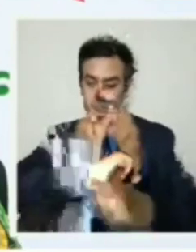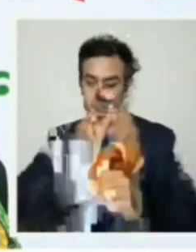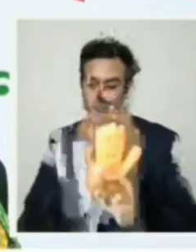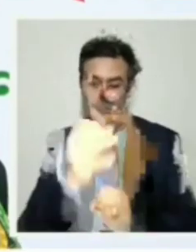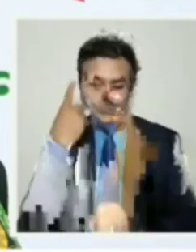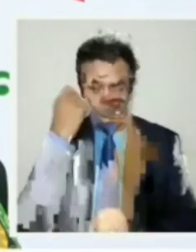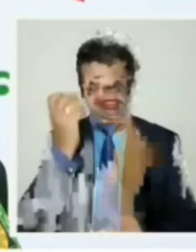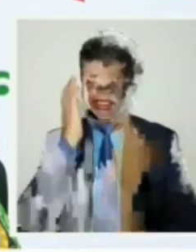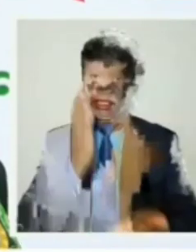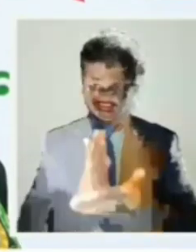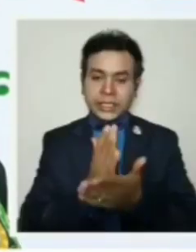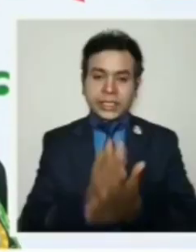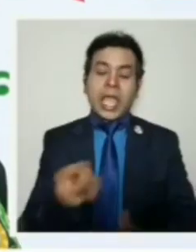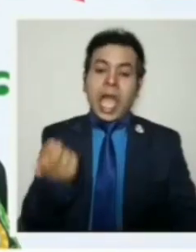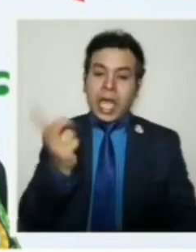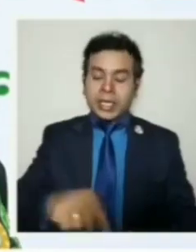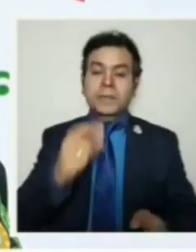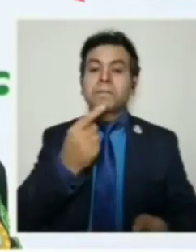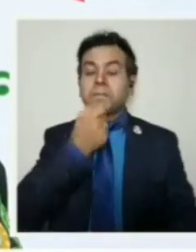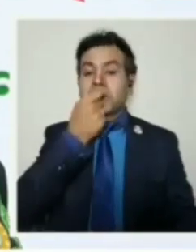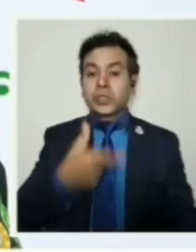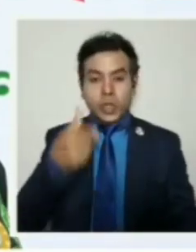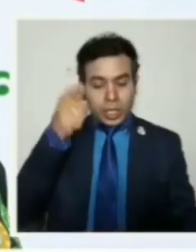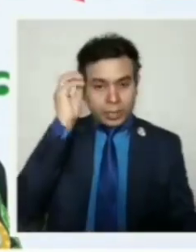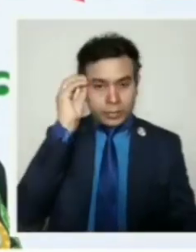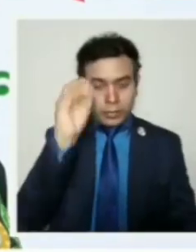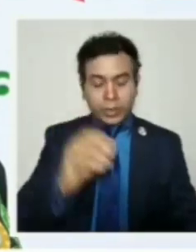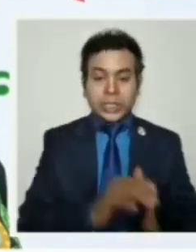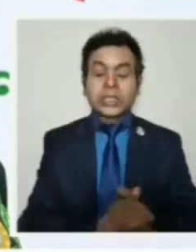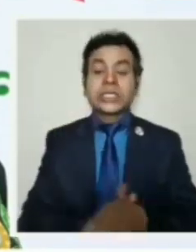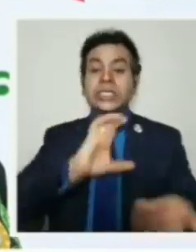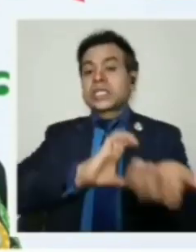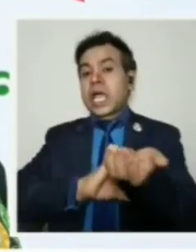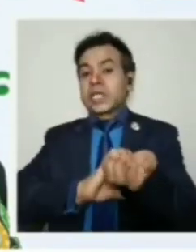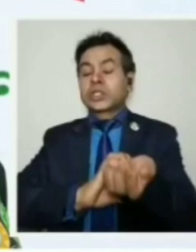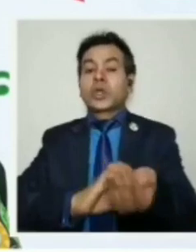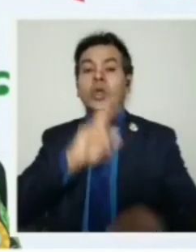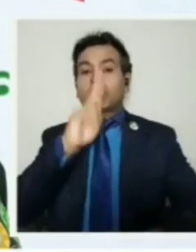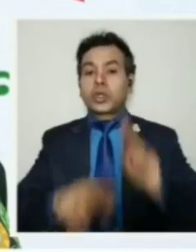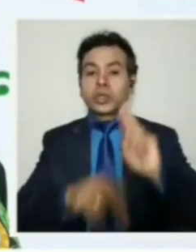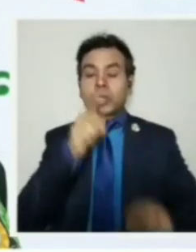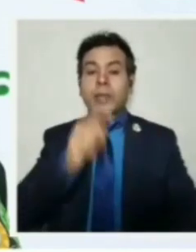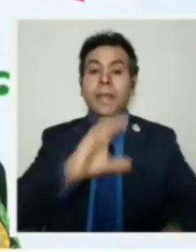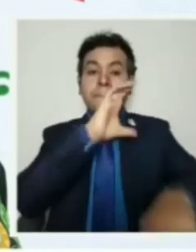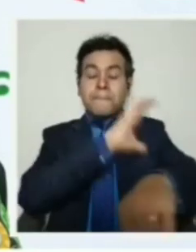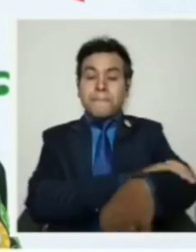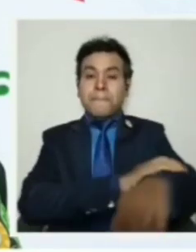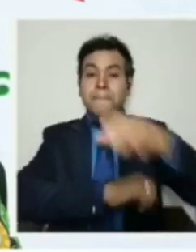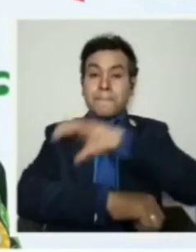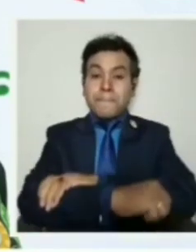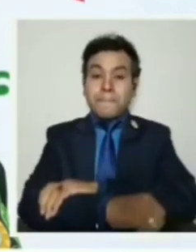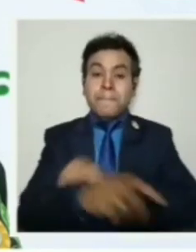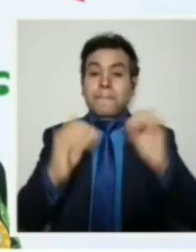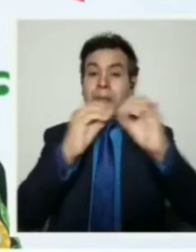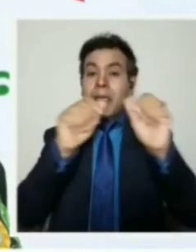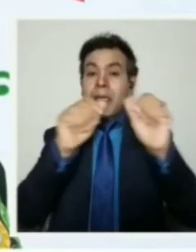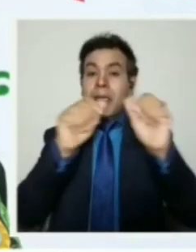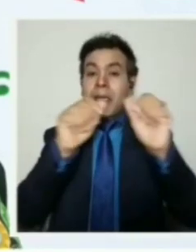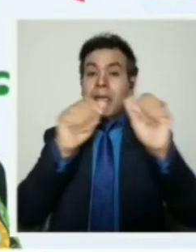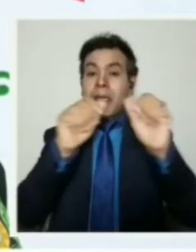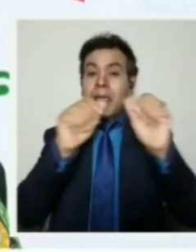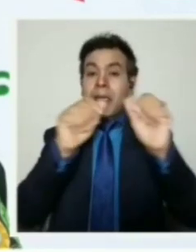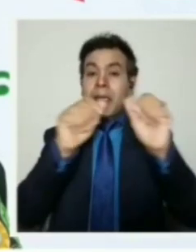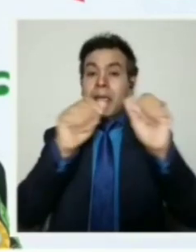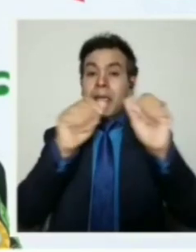পরিচালিত করোনা নমুনা সংগ্রহ বুথ থেকে সম্পূর্ণ বিনামূল্যে সেবা প্রদান করা হয়। উক্ত